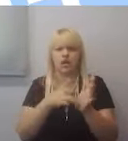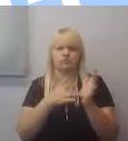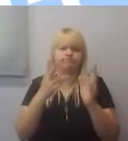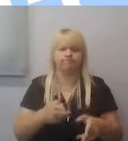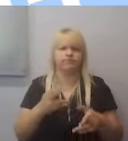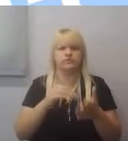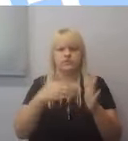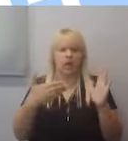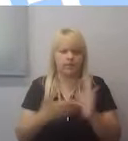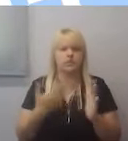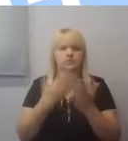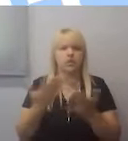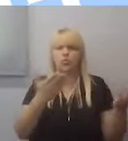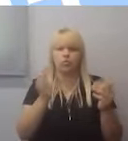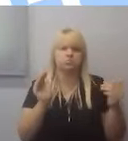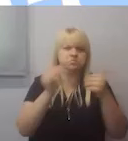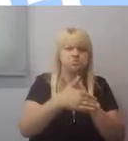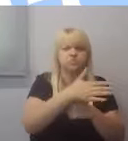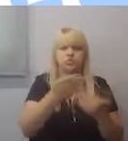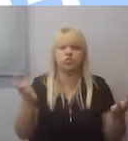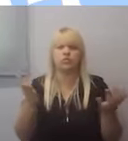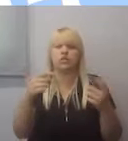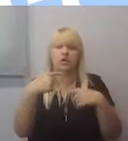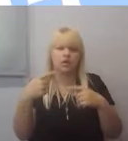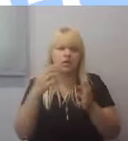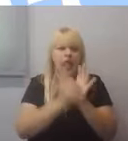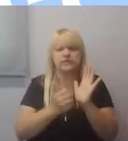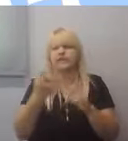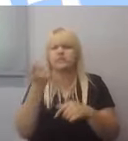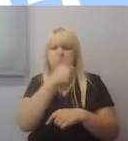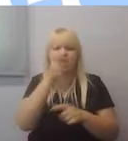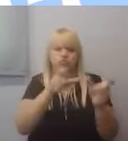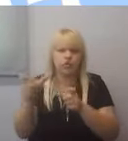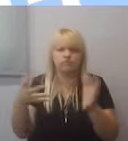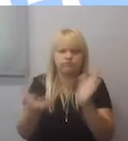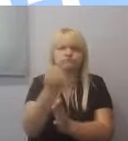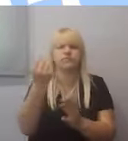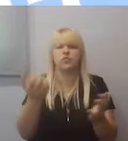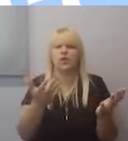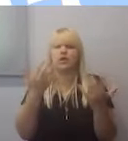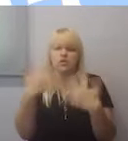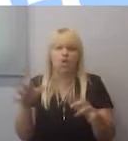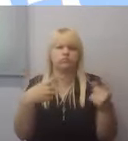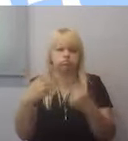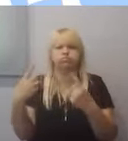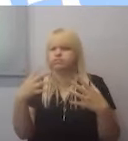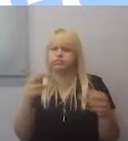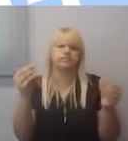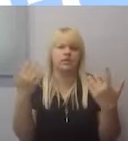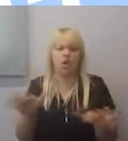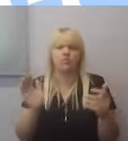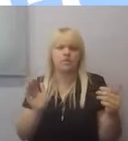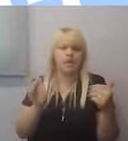izvietoties plāns b kur atrastos rezerves personālu ka ir arī izrunāts nu teiksim tas jautājums par patvernēm par par